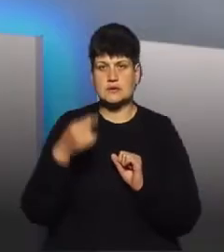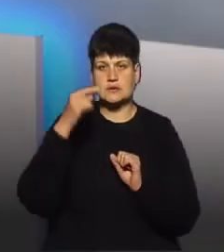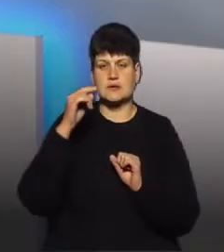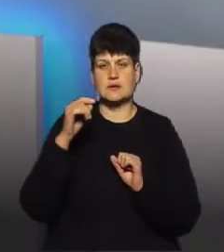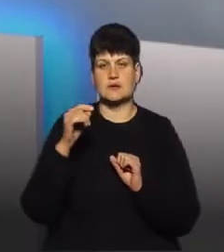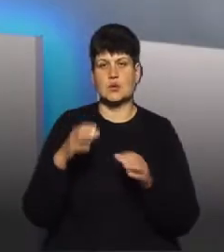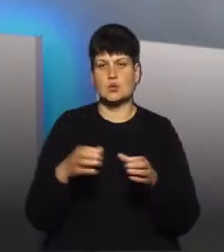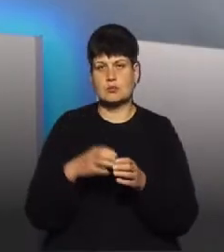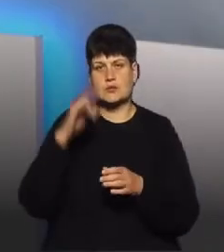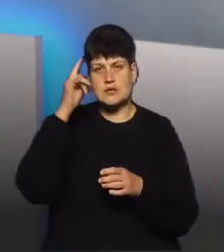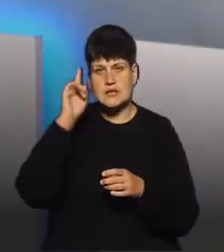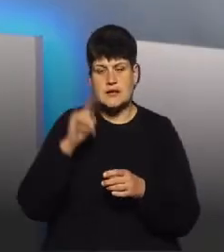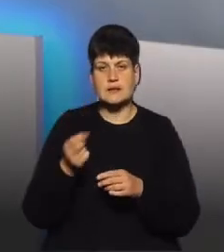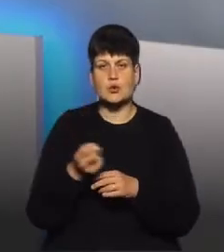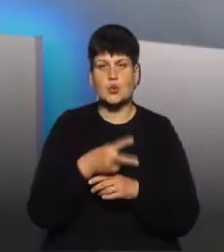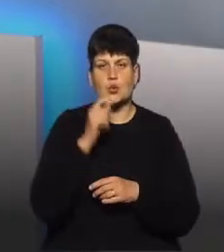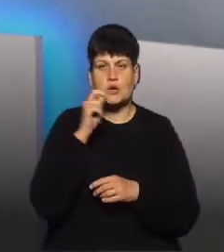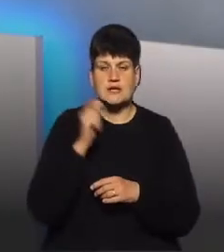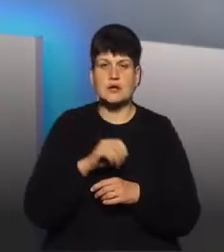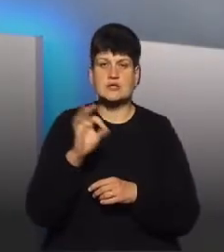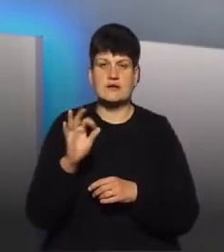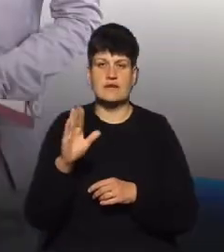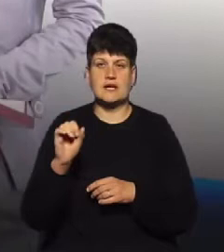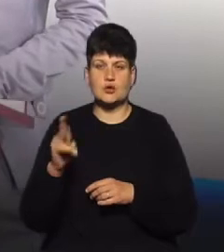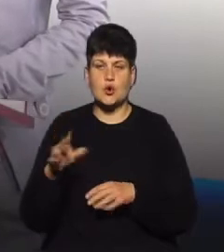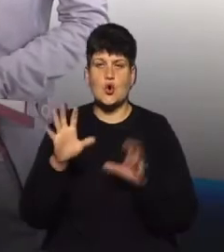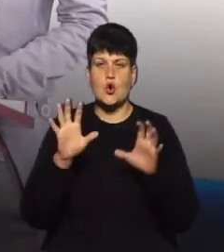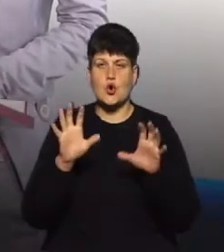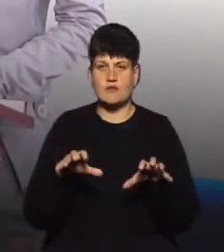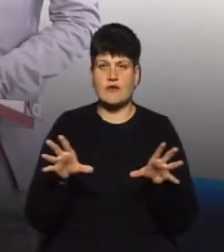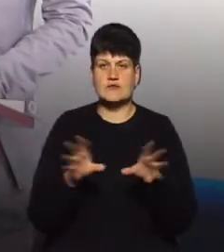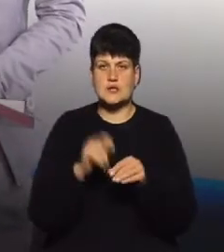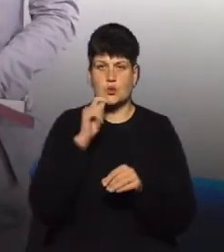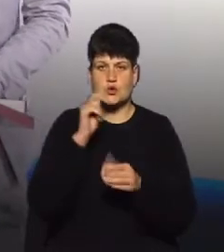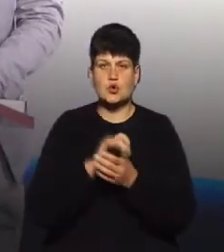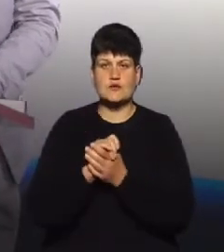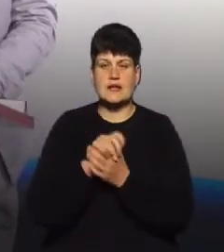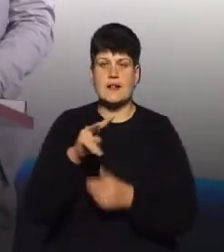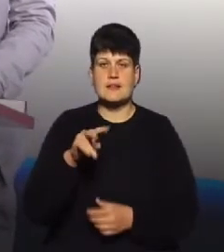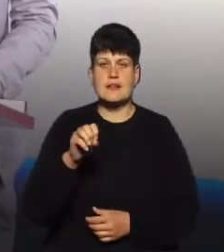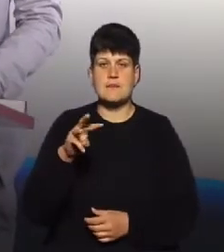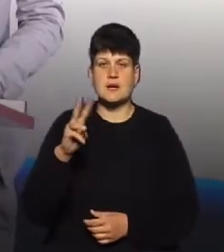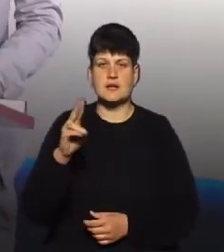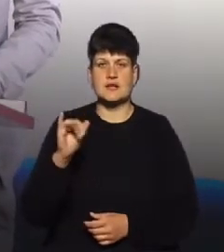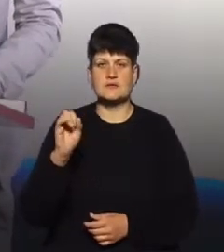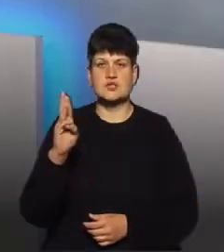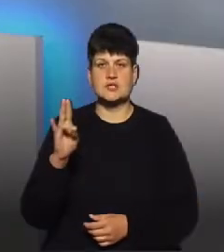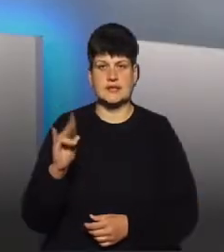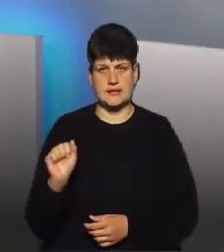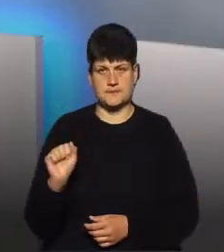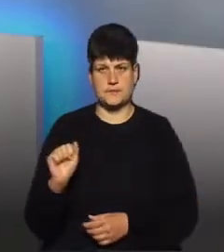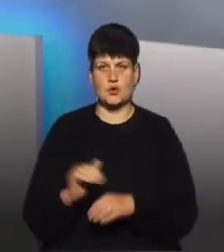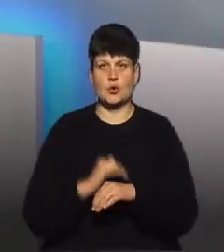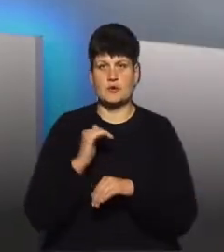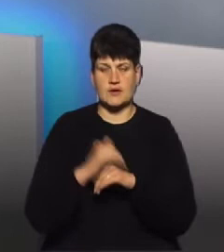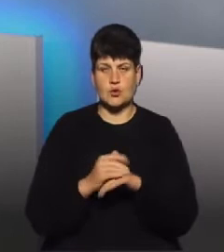вечора. А також Олександр Венгернович, голова Всеукраїнського товариства Лемківщина. Вітаю вас, пане Олександре. Добрий вечір. Мабуть, з пана Олександра почну. Перше